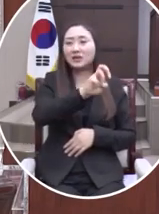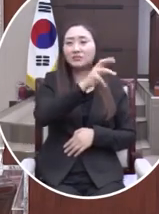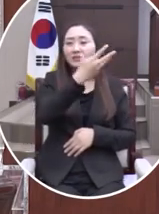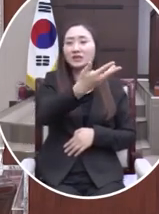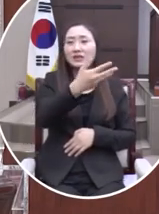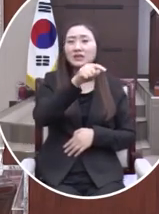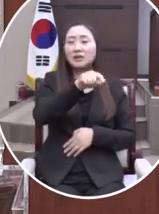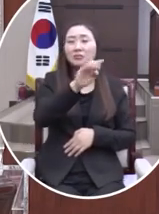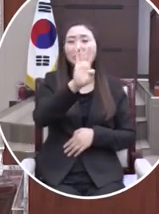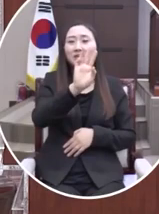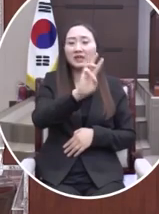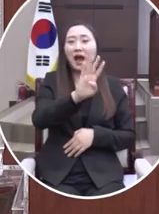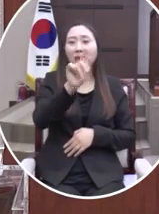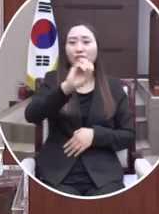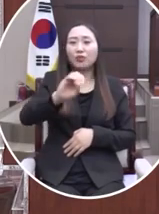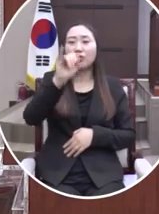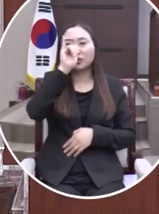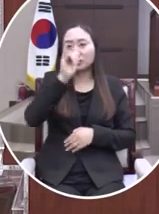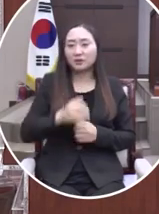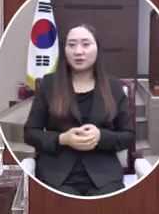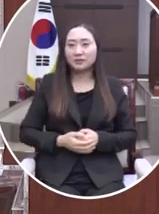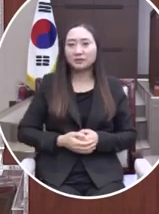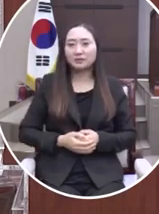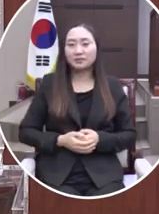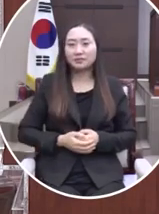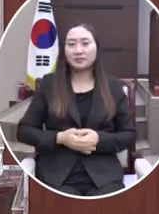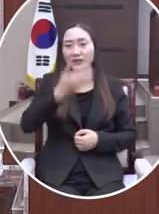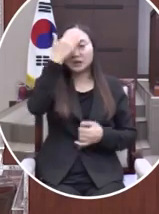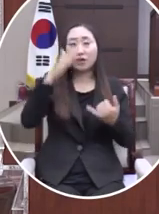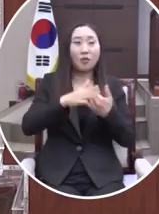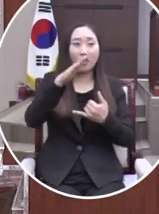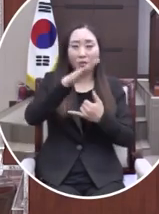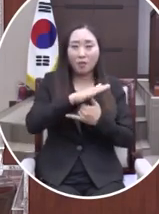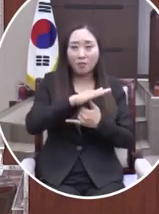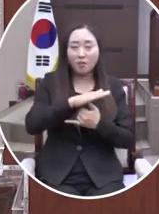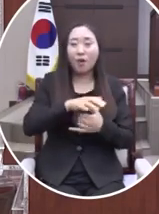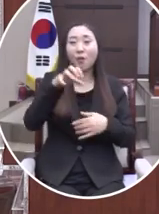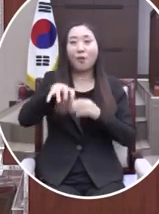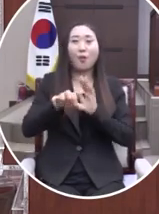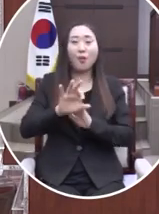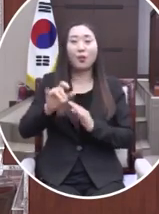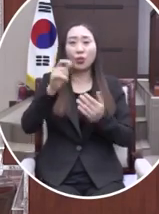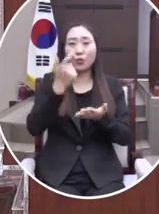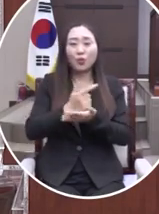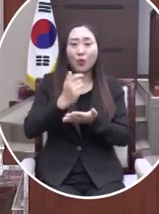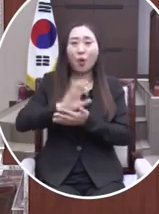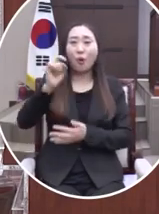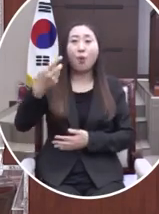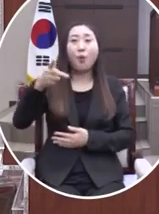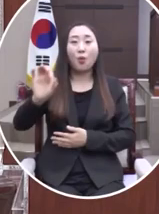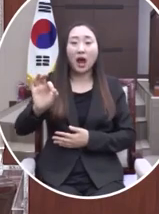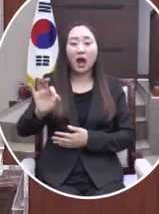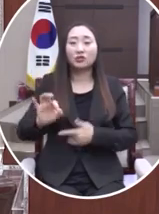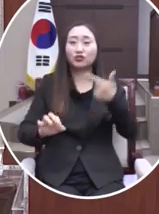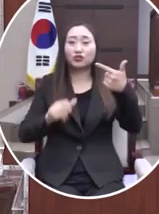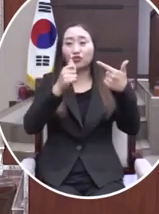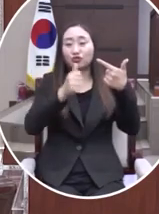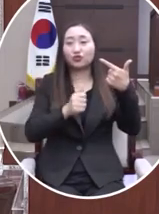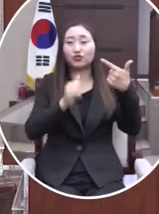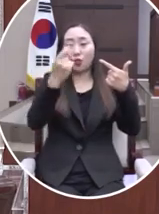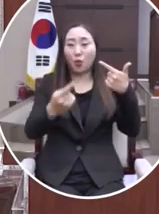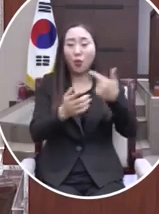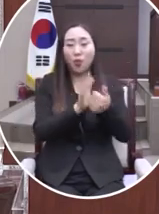47.3%로 거의 반절에 달합니다. 청년들의 공간 노원오랑, 벌써 6호점까지 운영 중인 청년가게